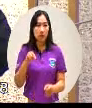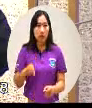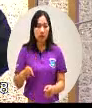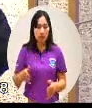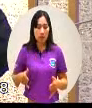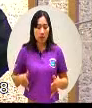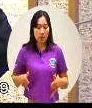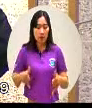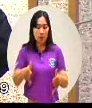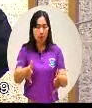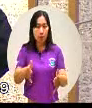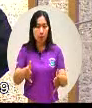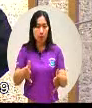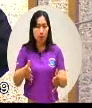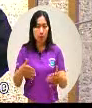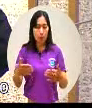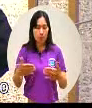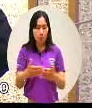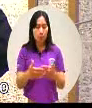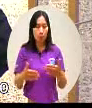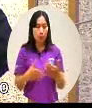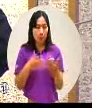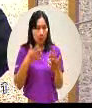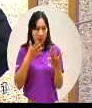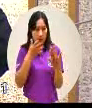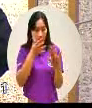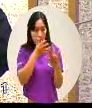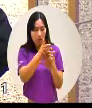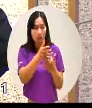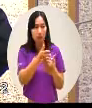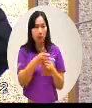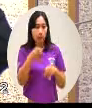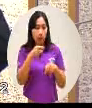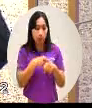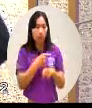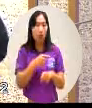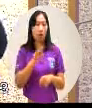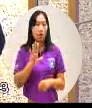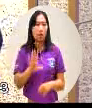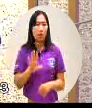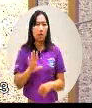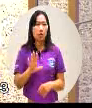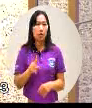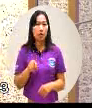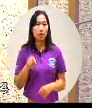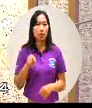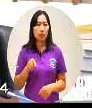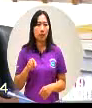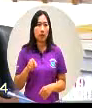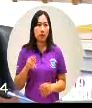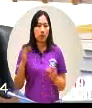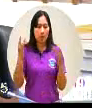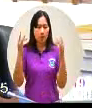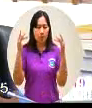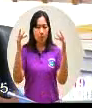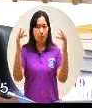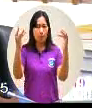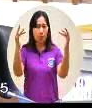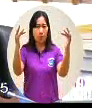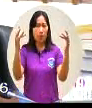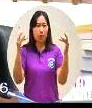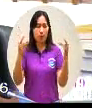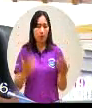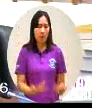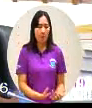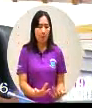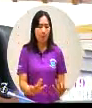个穿透性。有一个穿透性，所以我一定在经历啊。 穿透性，把这个树啊，有一些杂乱嘛，这不算树啊，这草啊， 里面